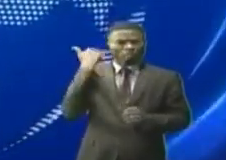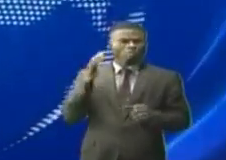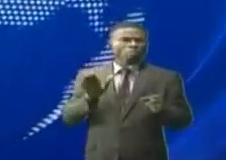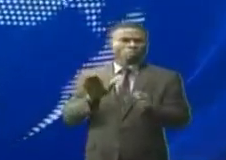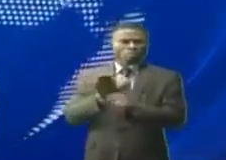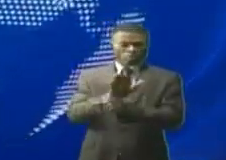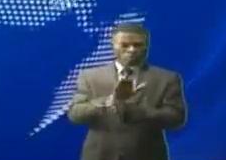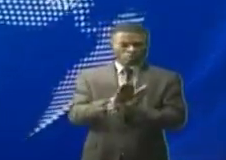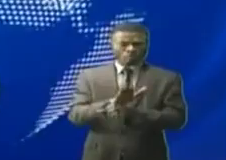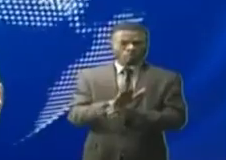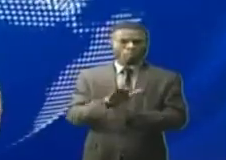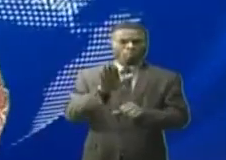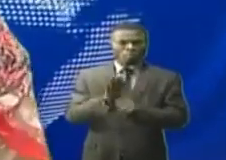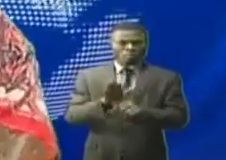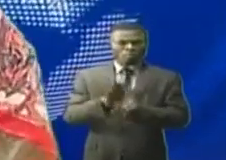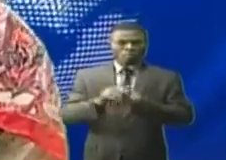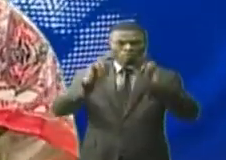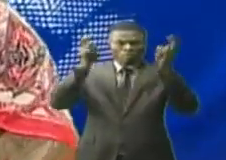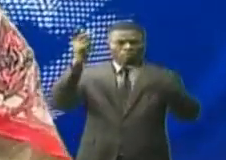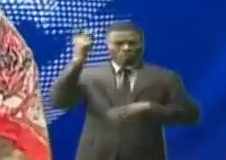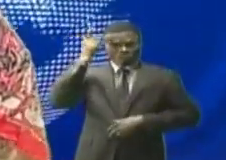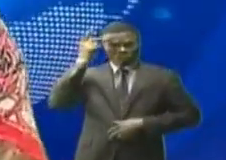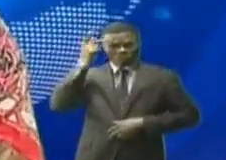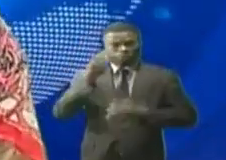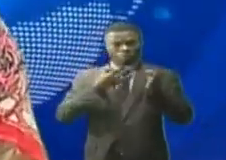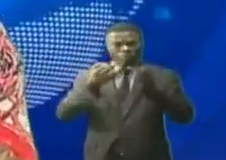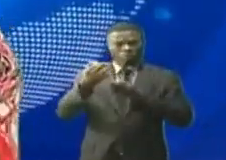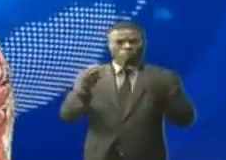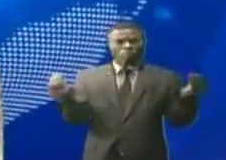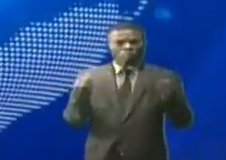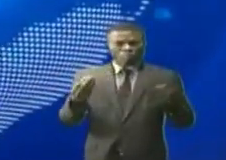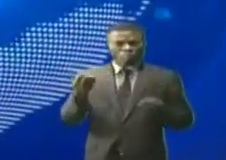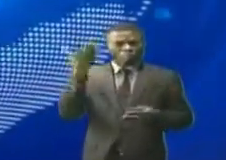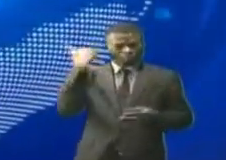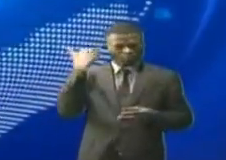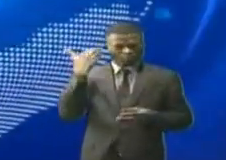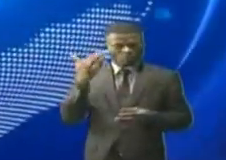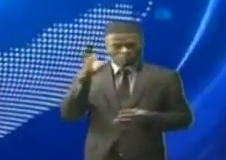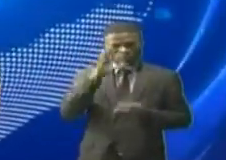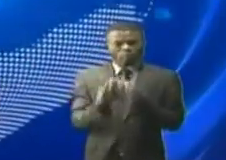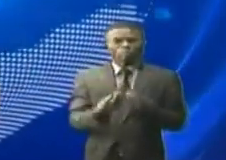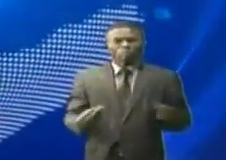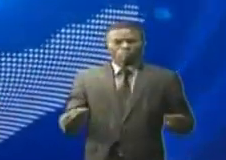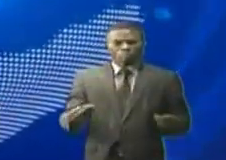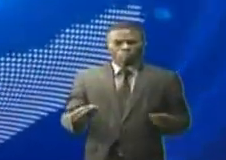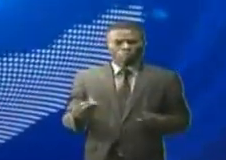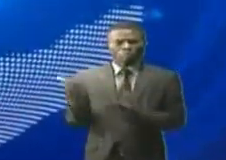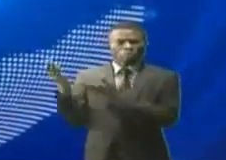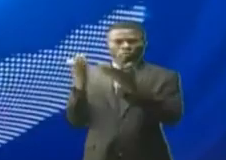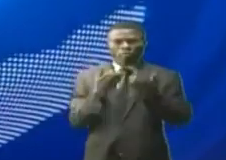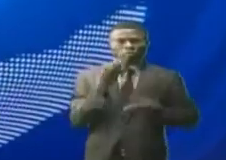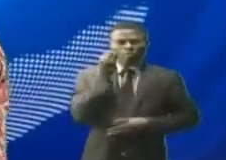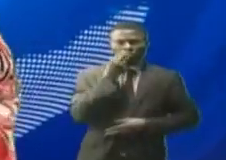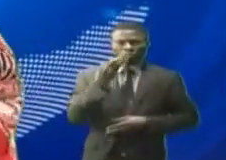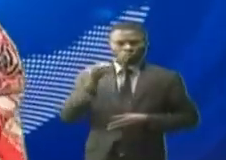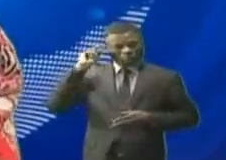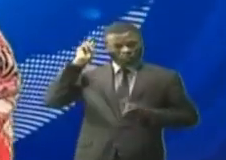inondations récurrentes dans la capitale, explique les causes et les pistes de solutions. La porte-parole du